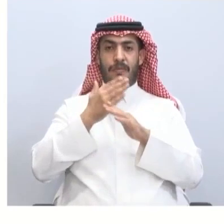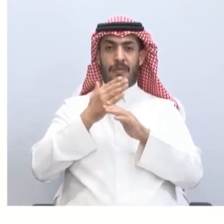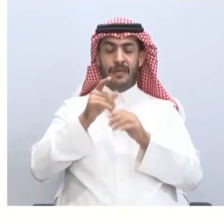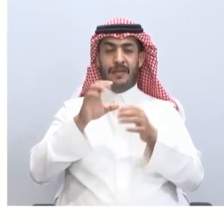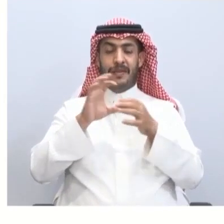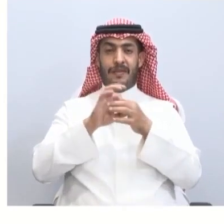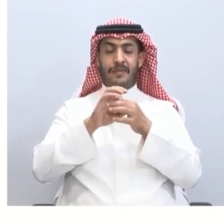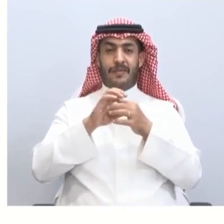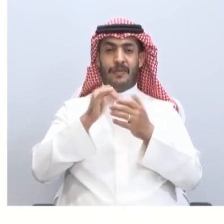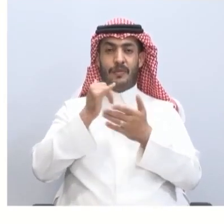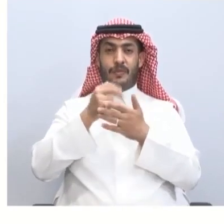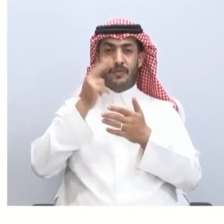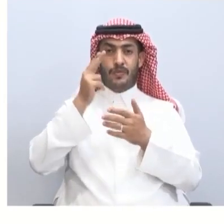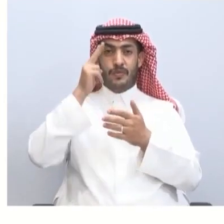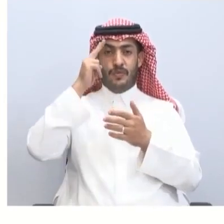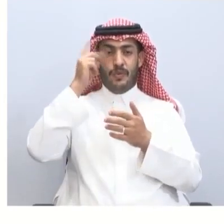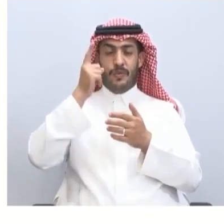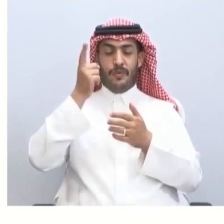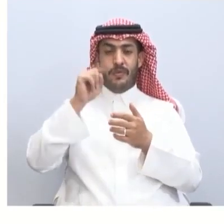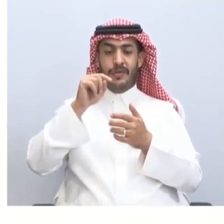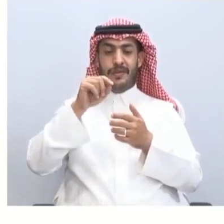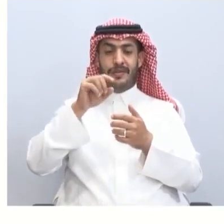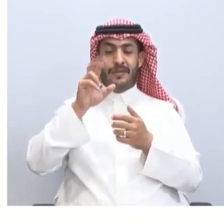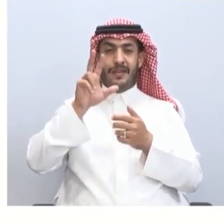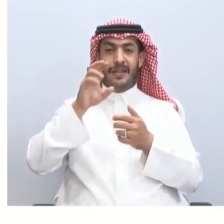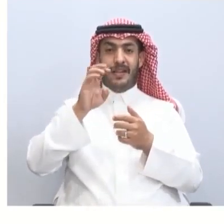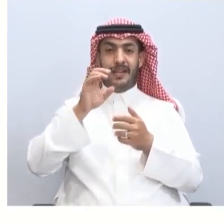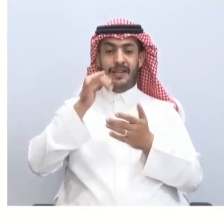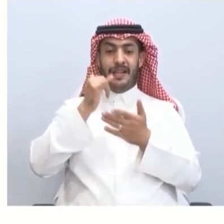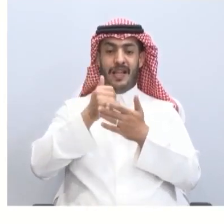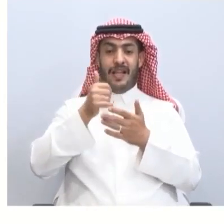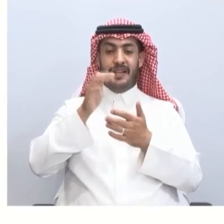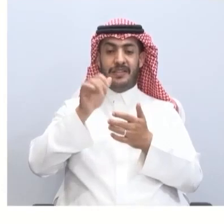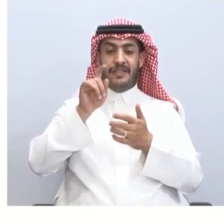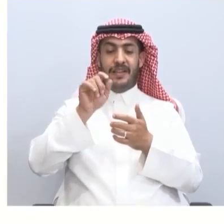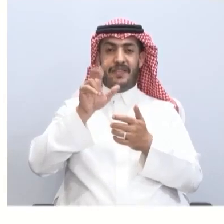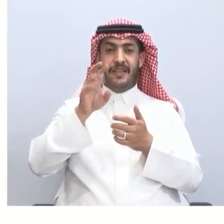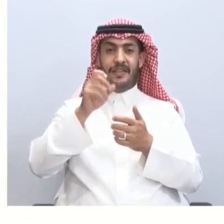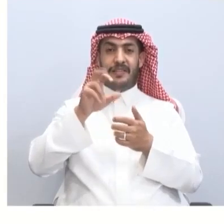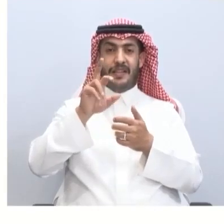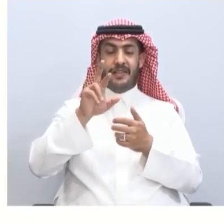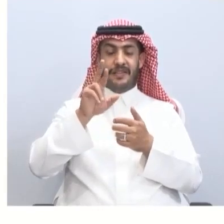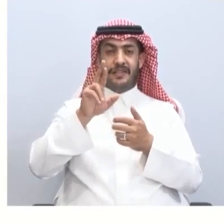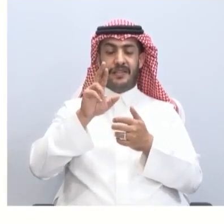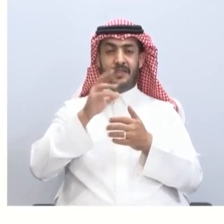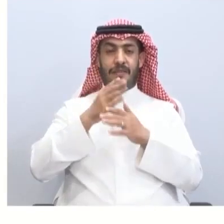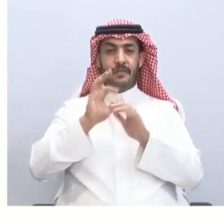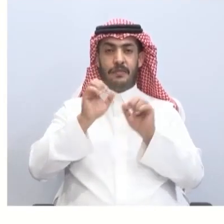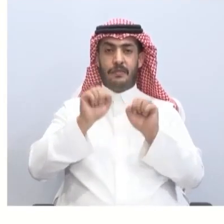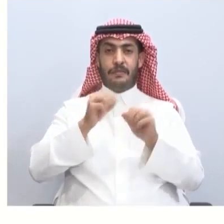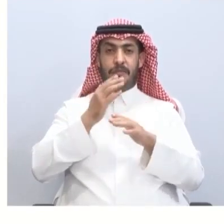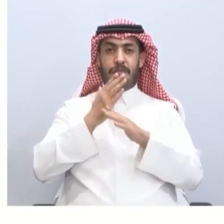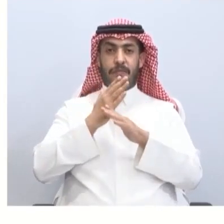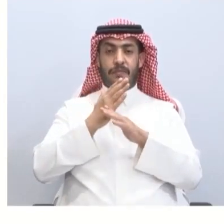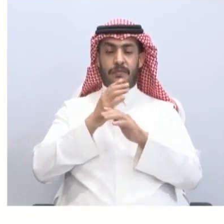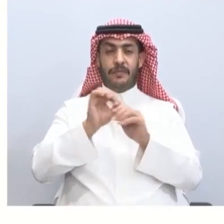العلاقه بين قاده الدوله السعوديه الاولى واشراف الحجاز لم تكن مستقره بل